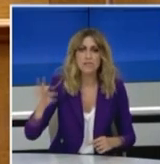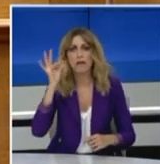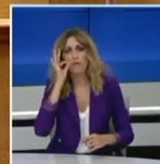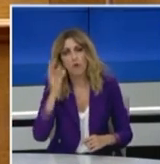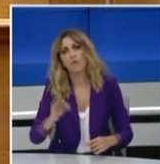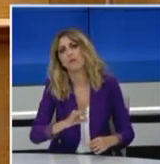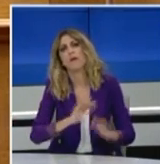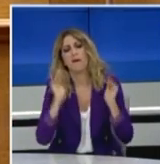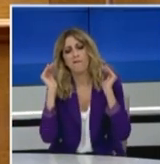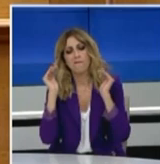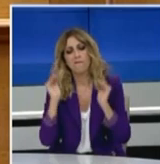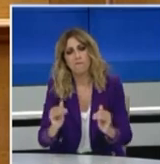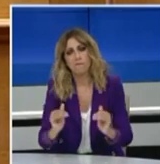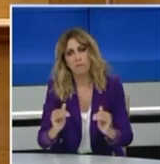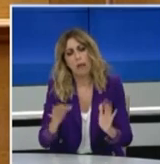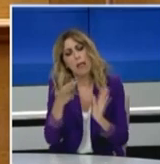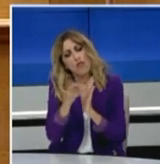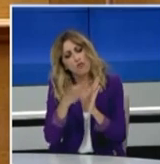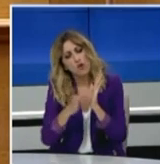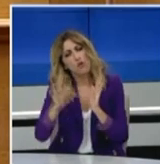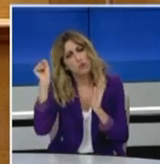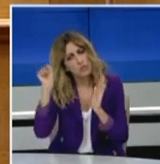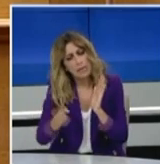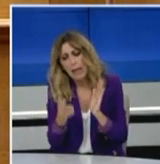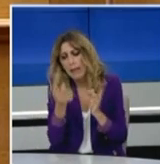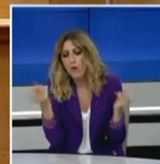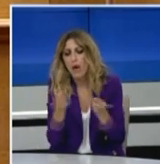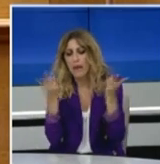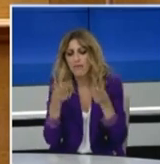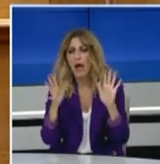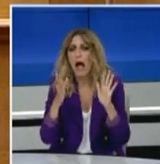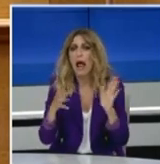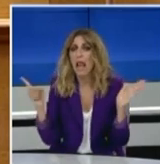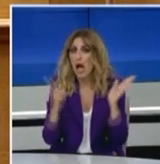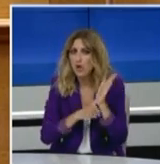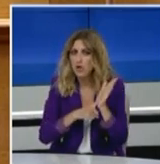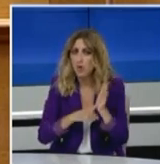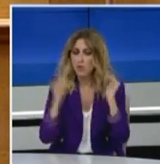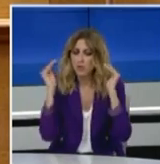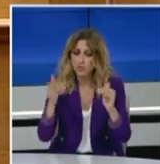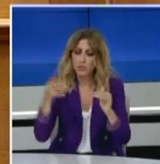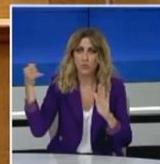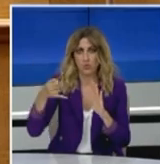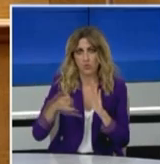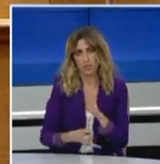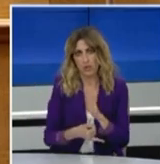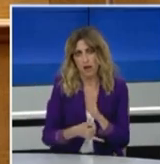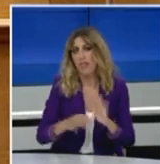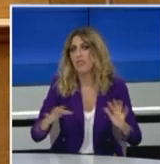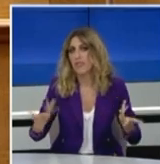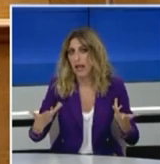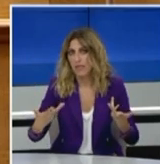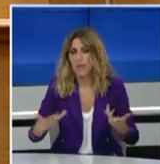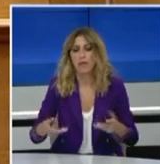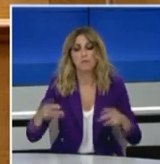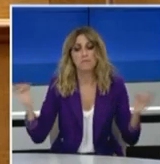αφήνοντας όμως στο απειρόβλητο την ουσία αυτού του νόμου. Ότι δηλαδή η δικαστική έρευνα και δίωξη